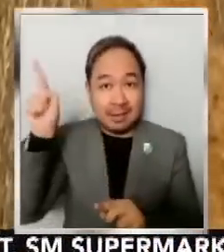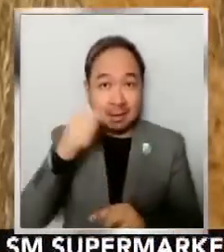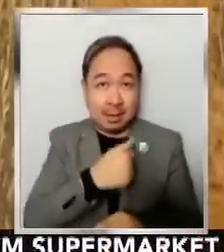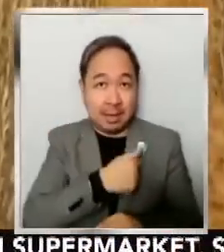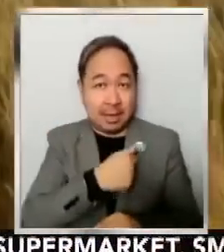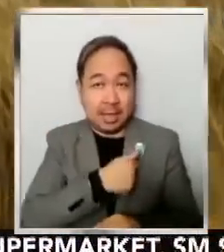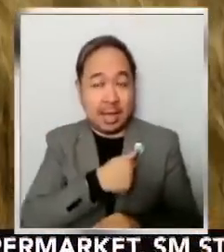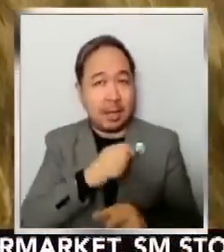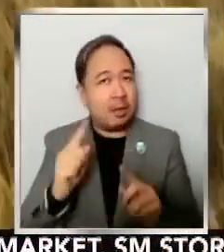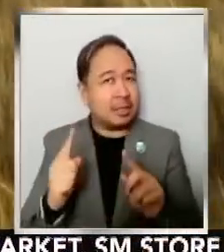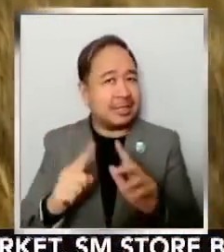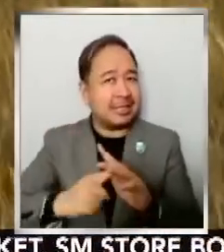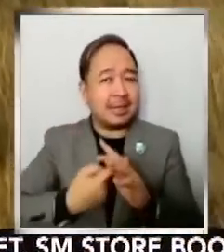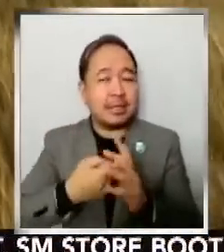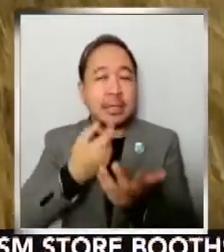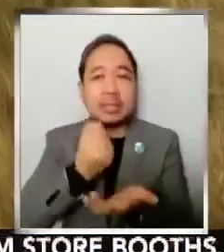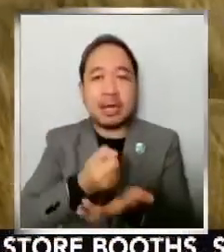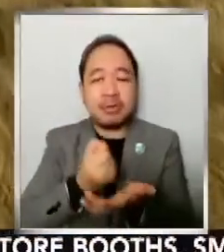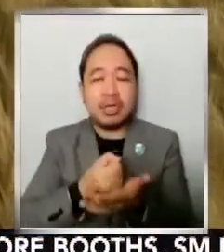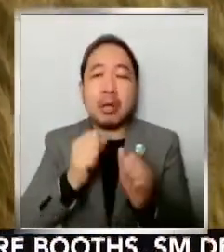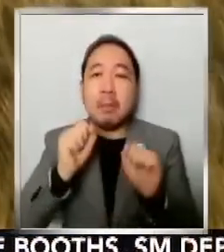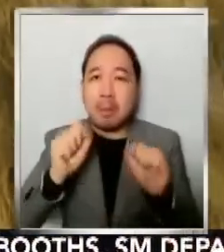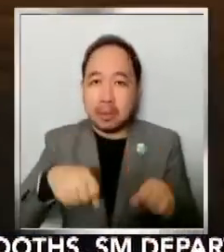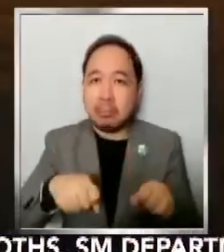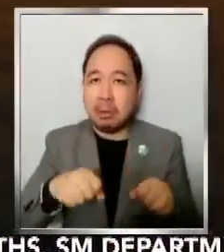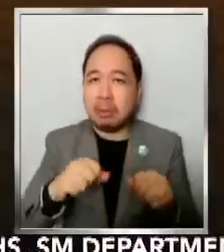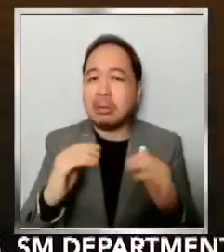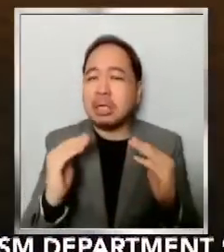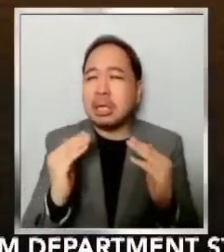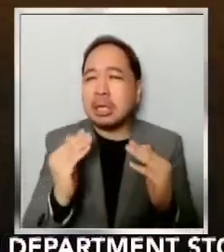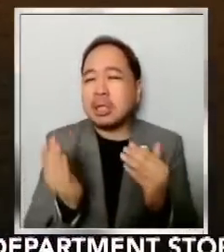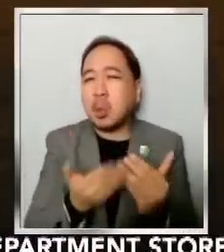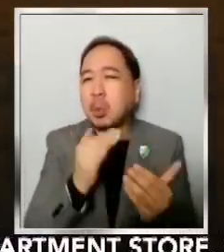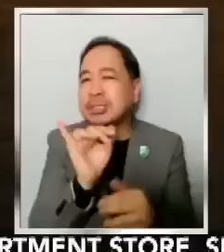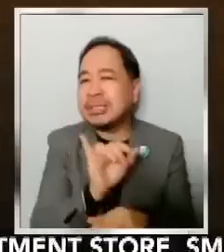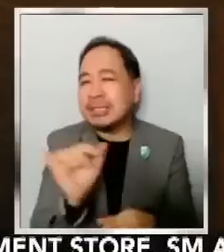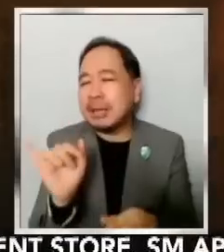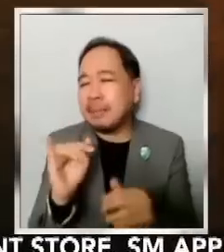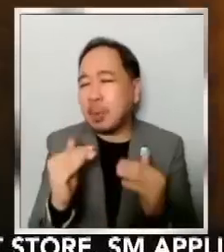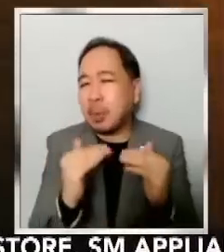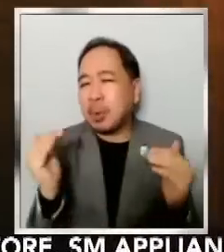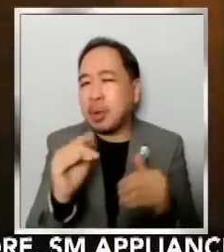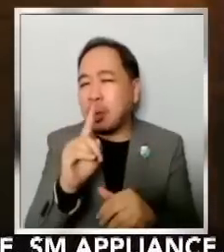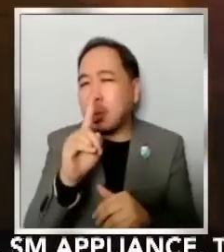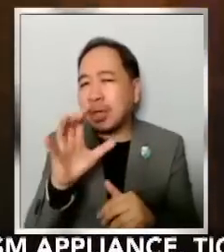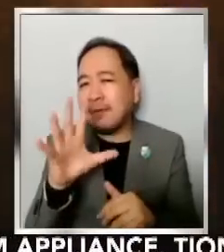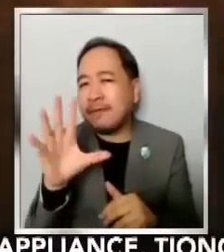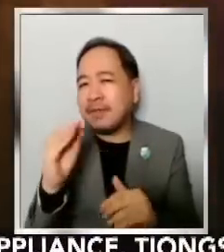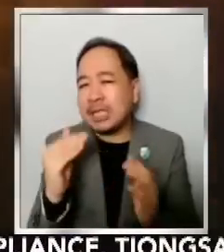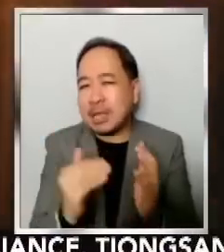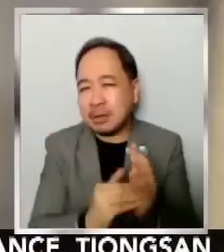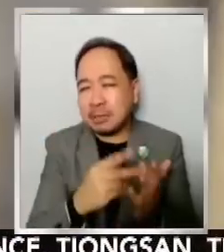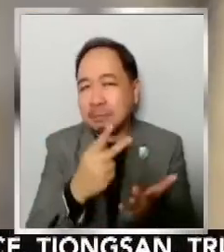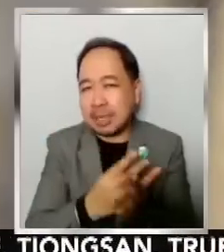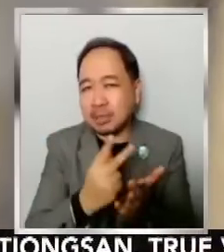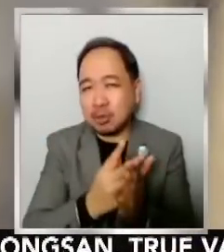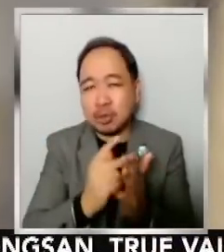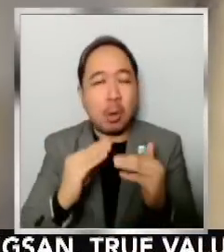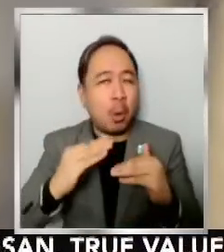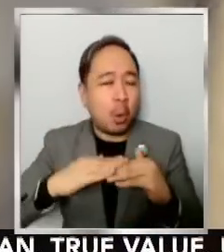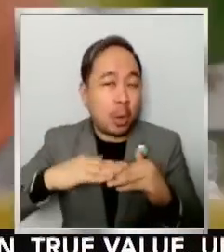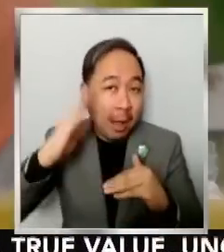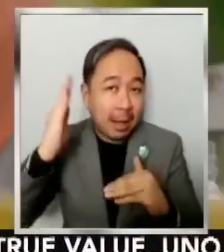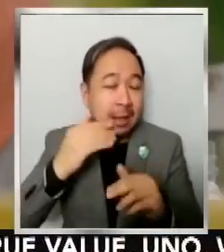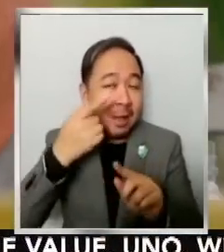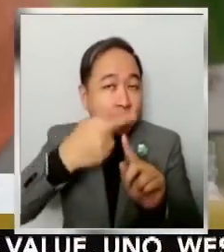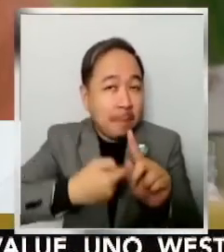niya maaaring umabot sa halagang katumbas ng 150,000 pesos pataas kada buwan. Bukod pa